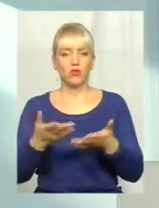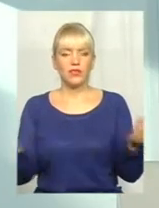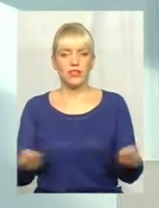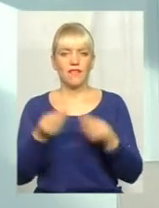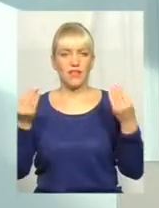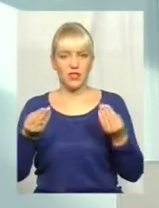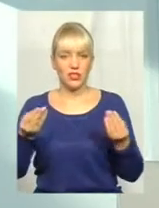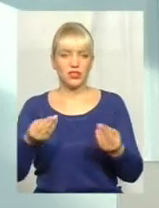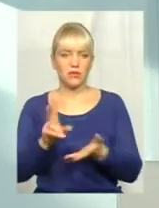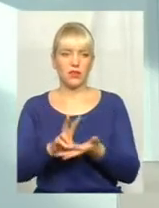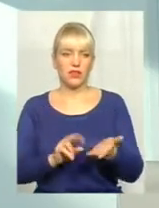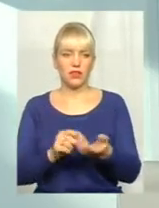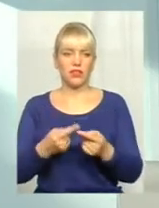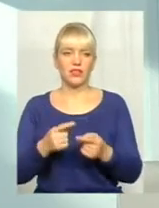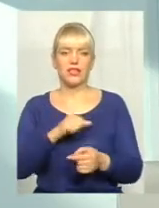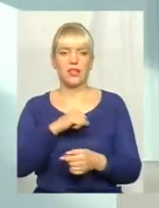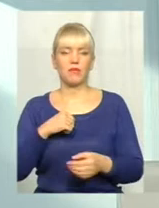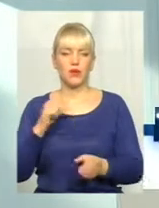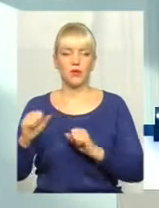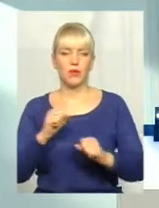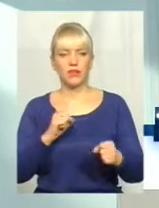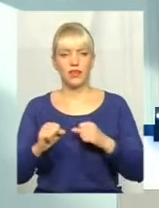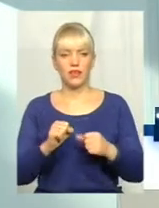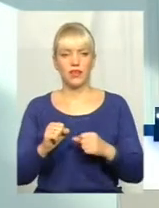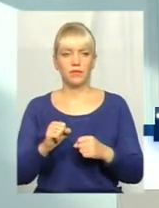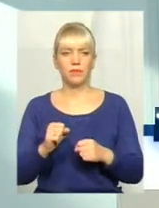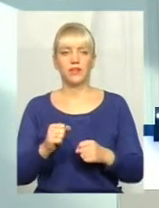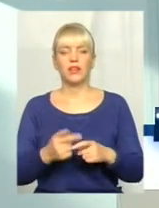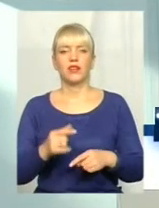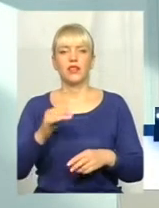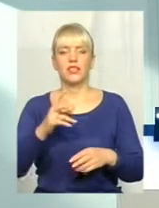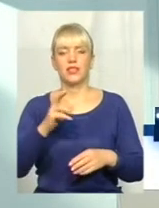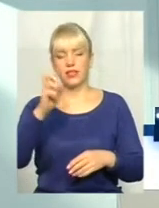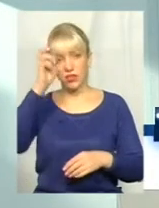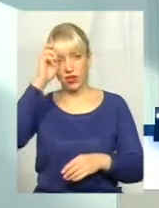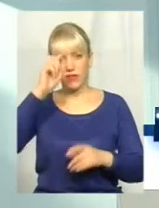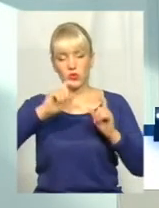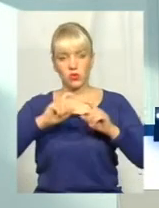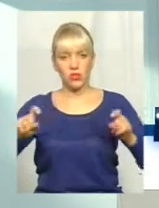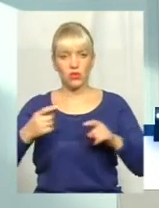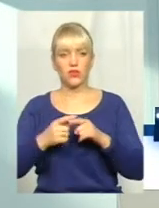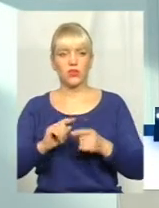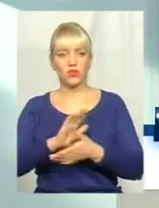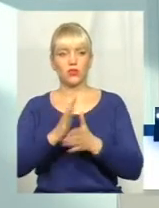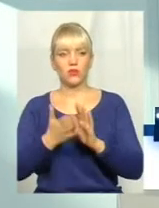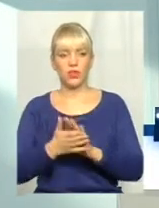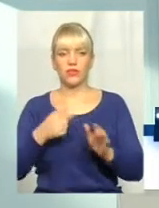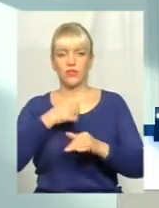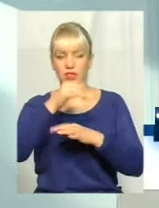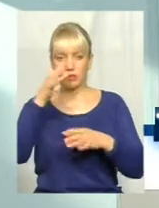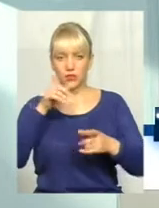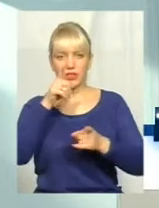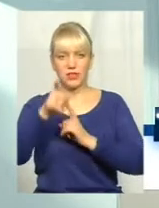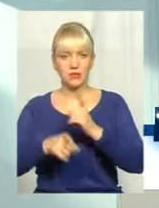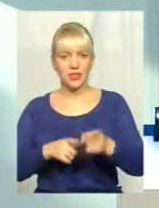що саме управління, як от державна установа, вона цю ситуацію, звичайно, що вона не зможе її змінити